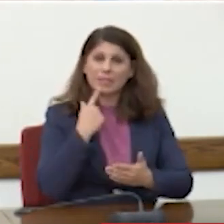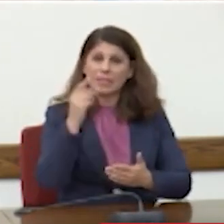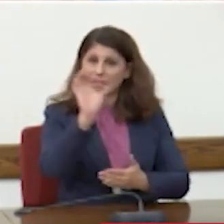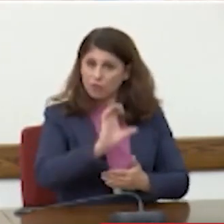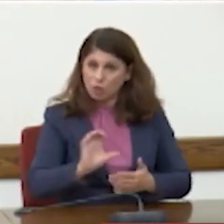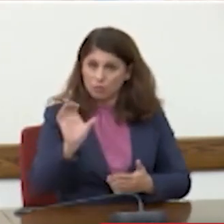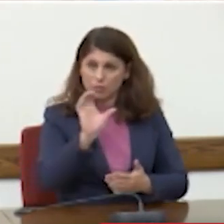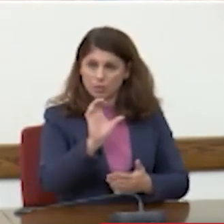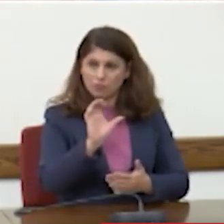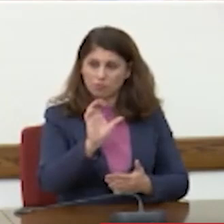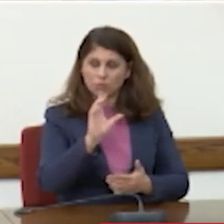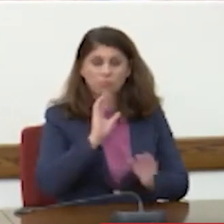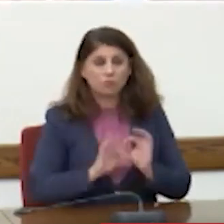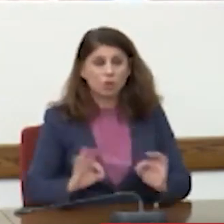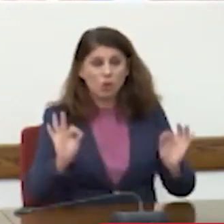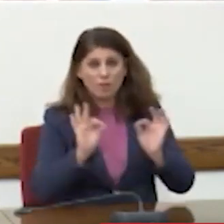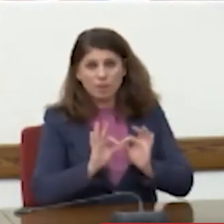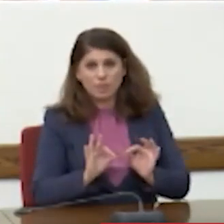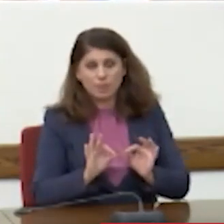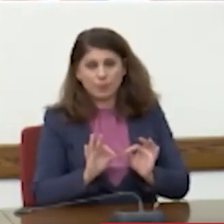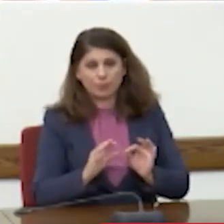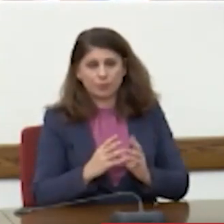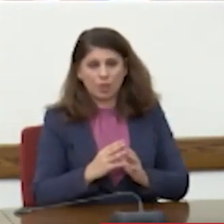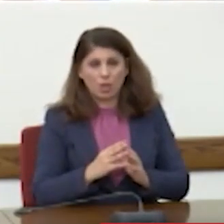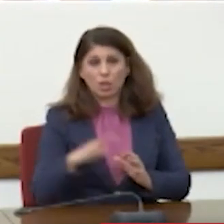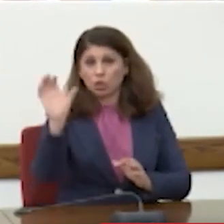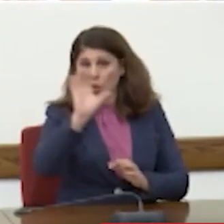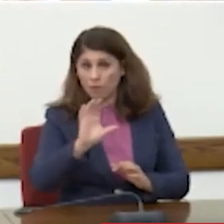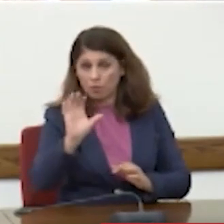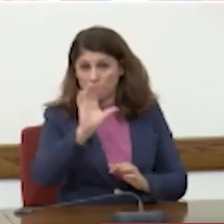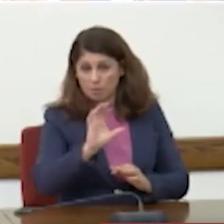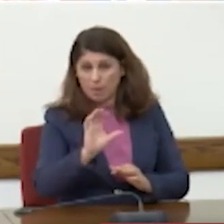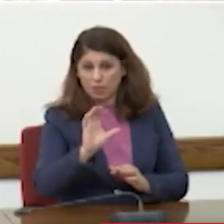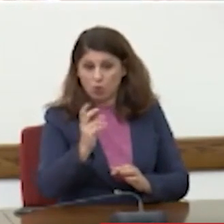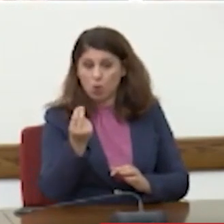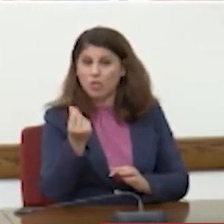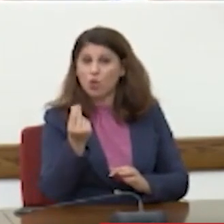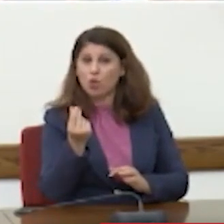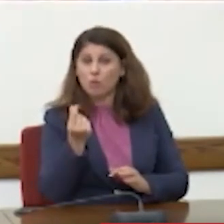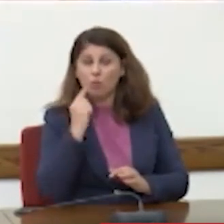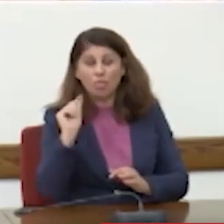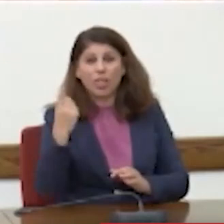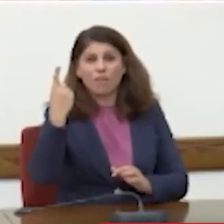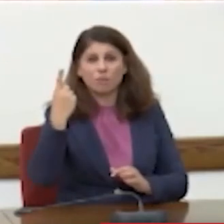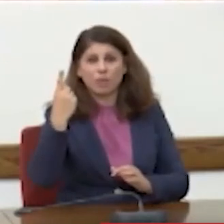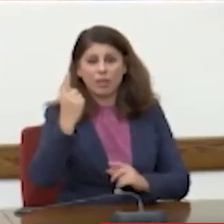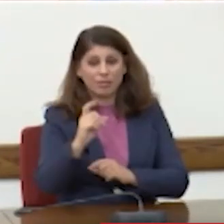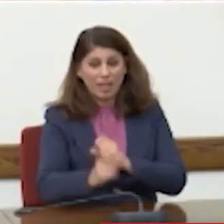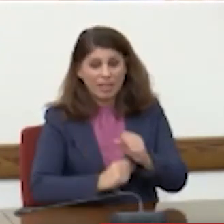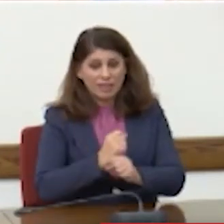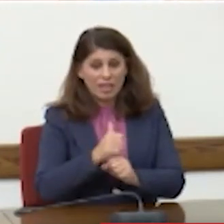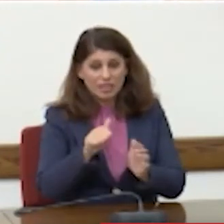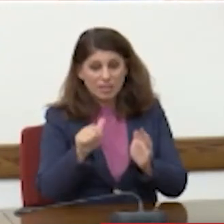να χαρτογραφηθεί το πρόβλημα, καθώς δήλωσε σίγουρος ότι η χώρα δεν θα αντιμετωπίζει πρόβλημα προσέγγισης κεφαλαίων, οικονομικών